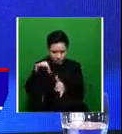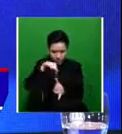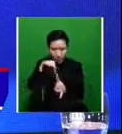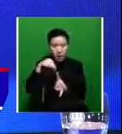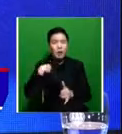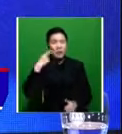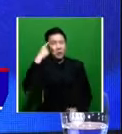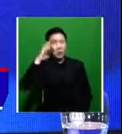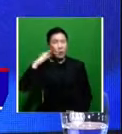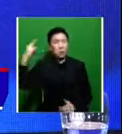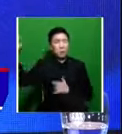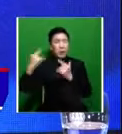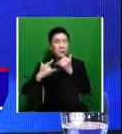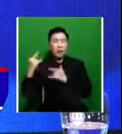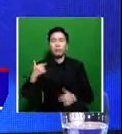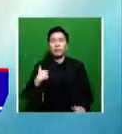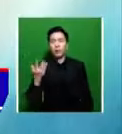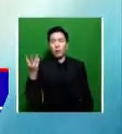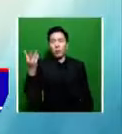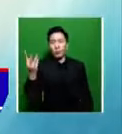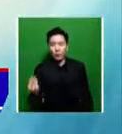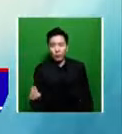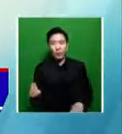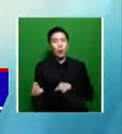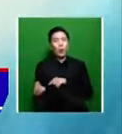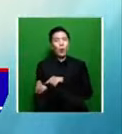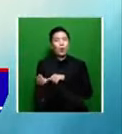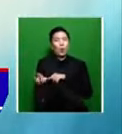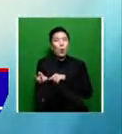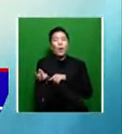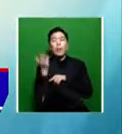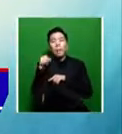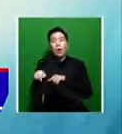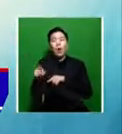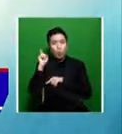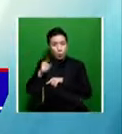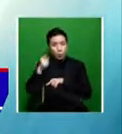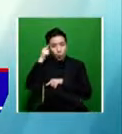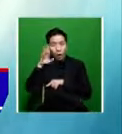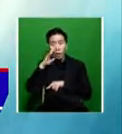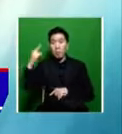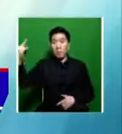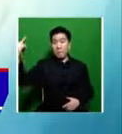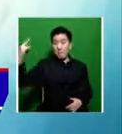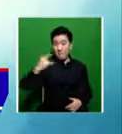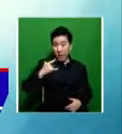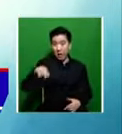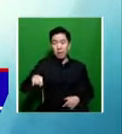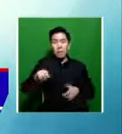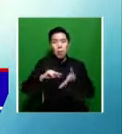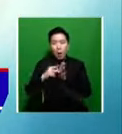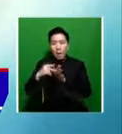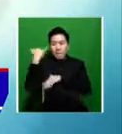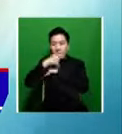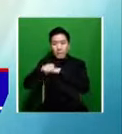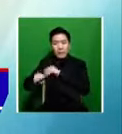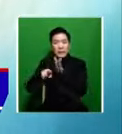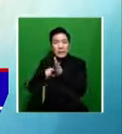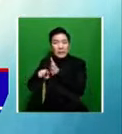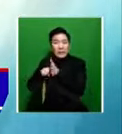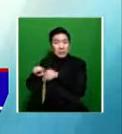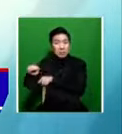นจะเข้ามาจำนวนน้อยนะครับเพราะว่าเขาจะต้องในหากเขามาจากประเทศที่มีการระบา